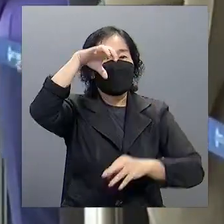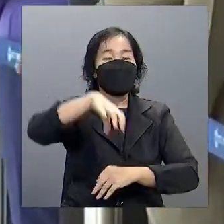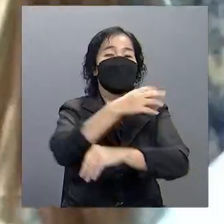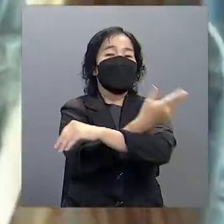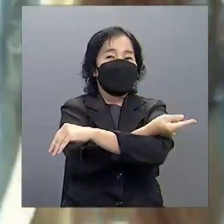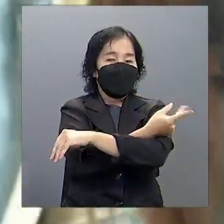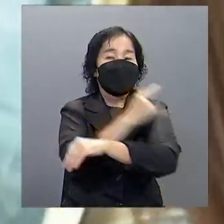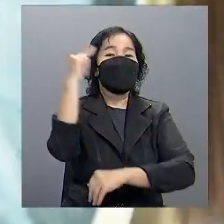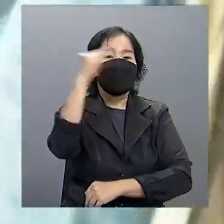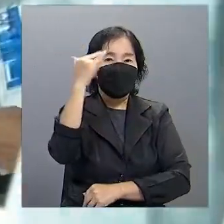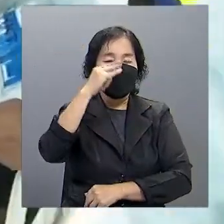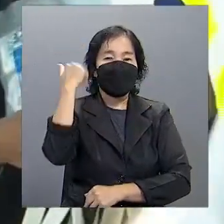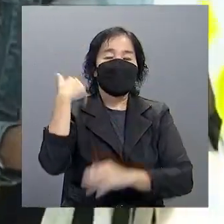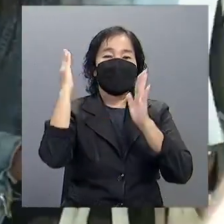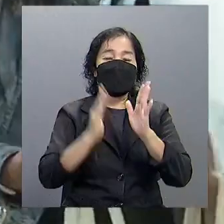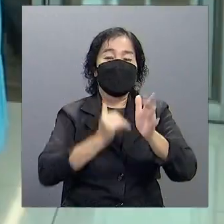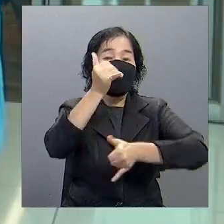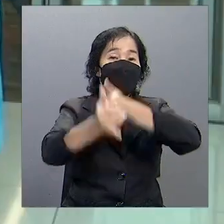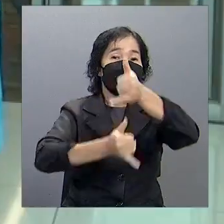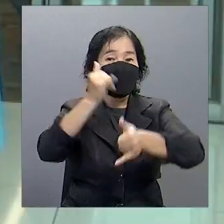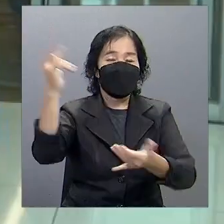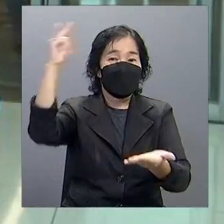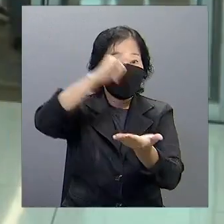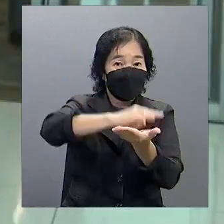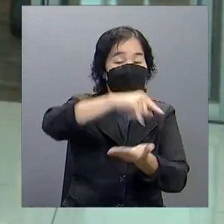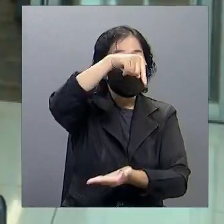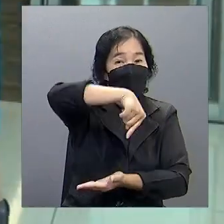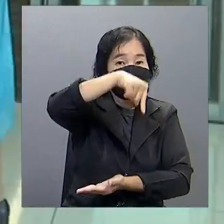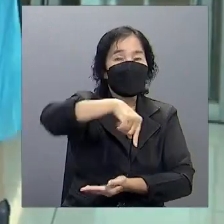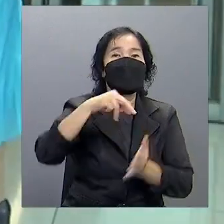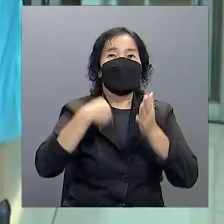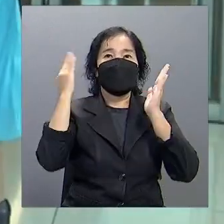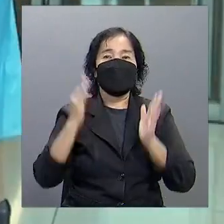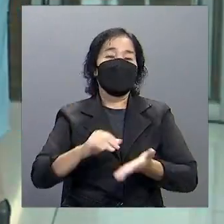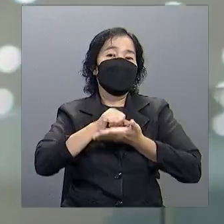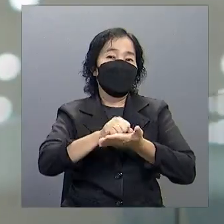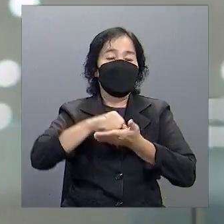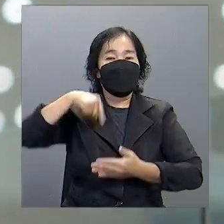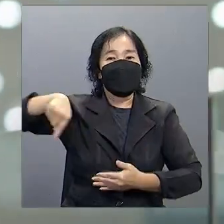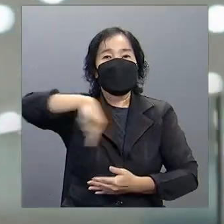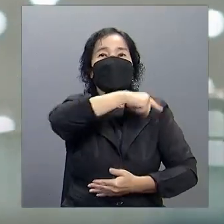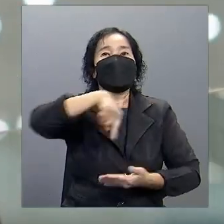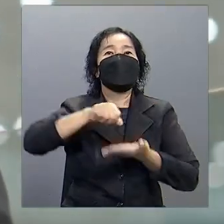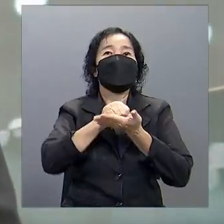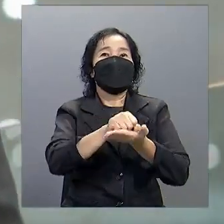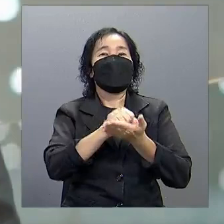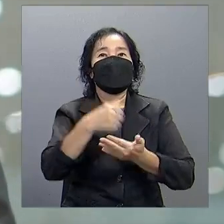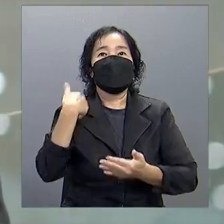งจากต่างประเทศมายังไข่มุกอันดามันแห่งนี้เป็นน้องๆรองแค่สุวรรณภูมิและดอนเมืองหัวหน้าด่าน